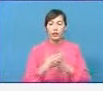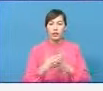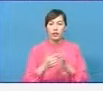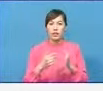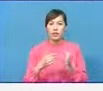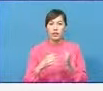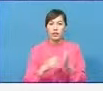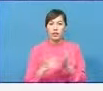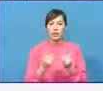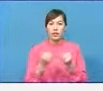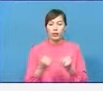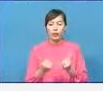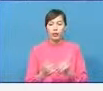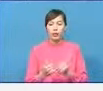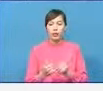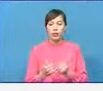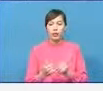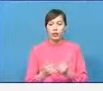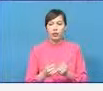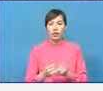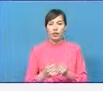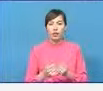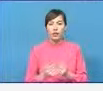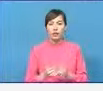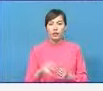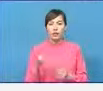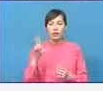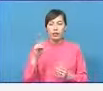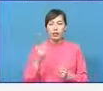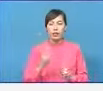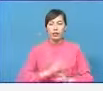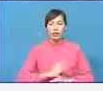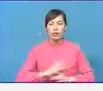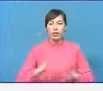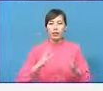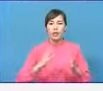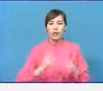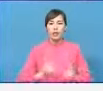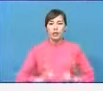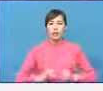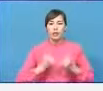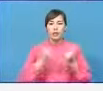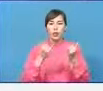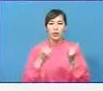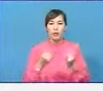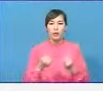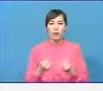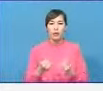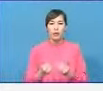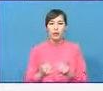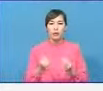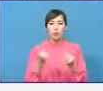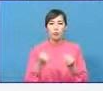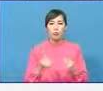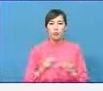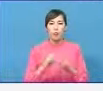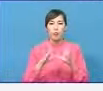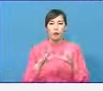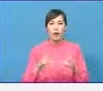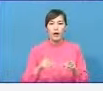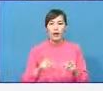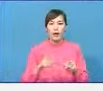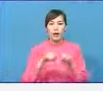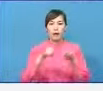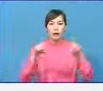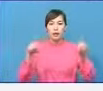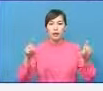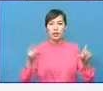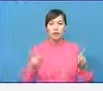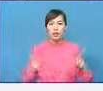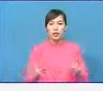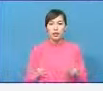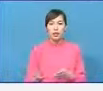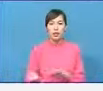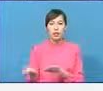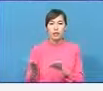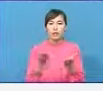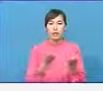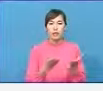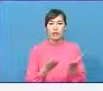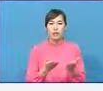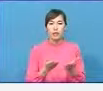мынау үлкен даталы мереке, іс-шара сол мерекемен құттықтауға біз бүгін барлық мекеме жиналып келіп отқан жағдайымыз